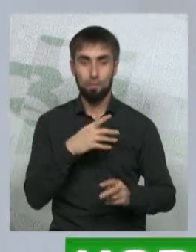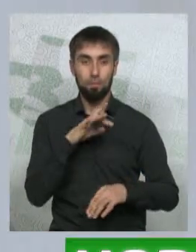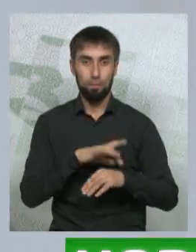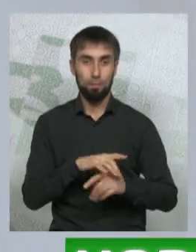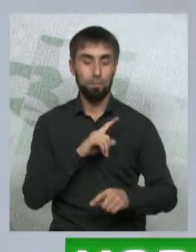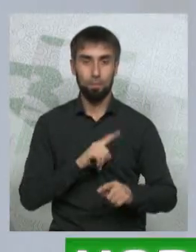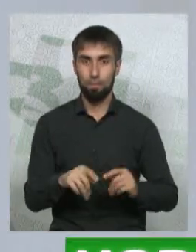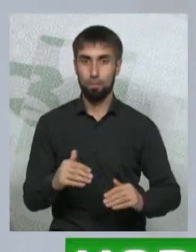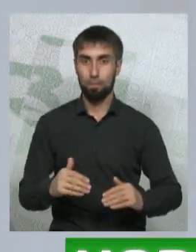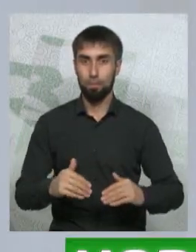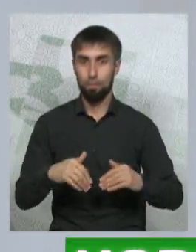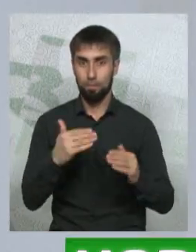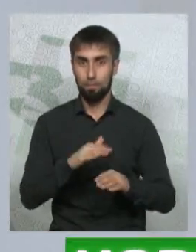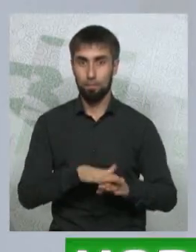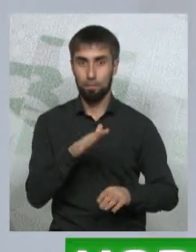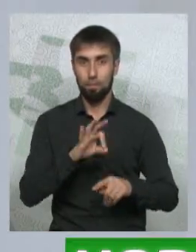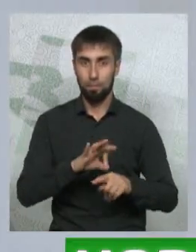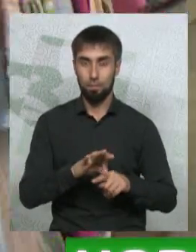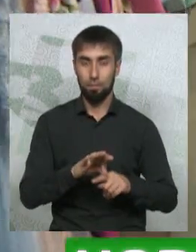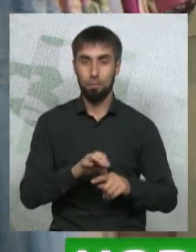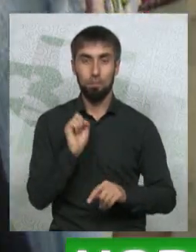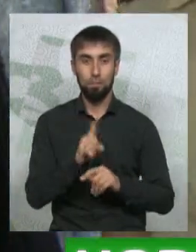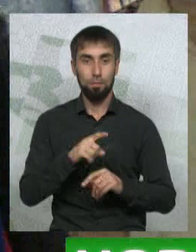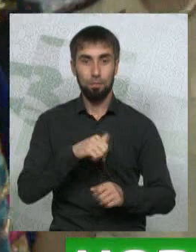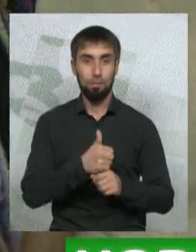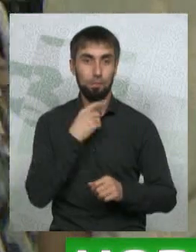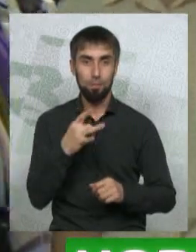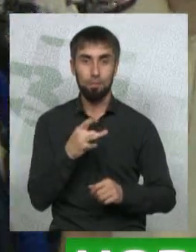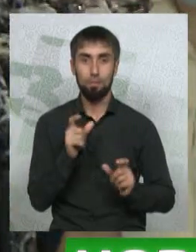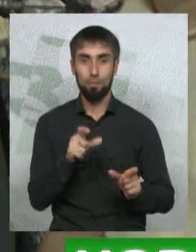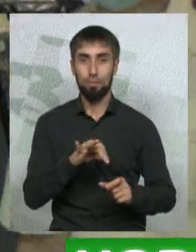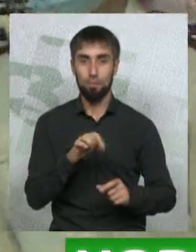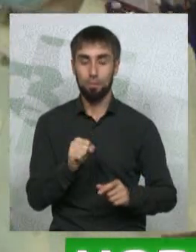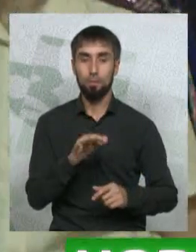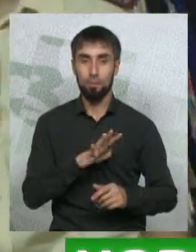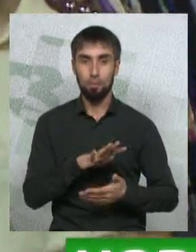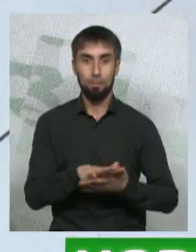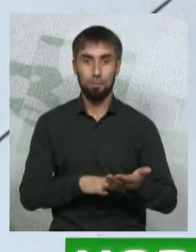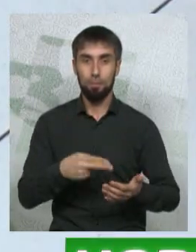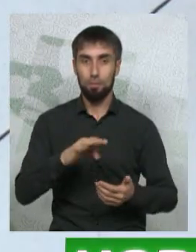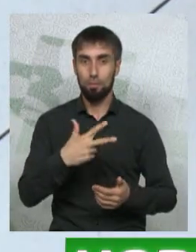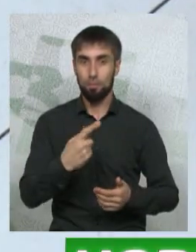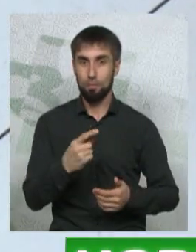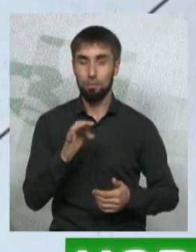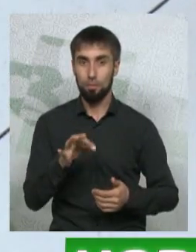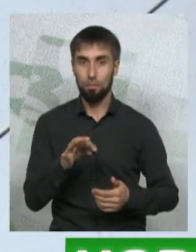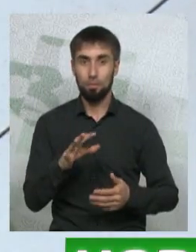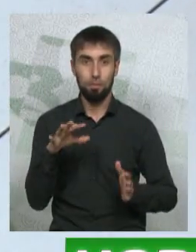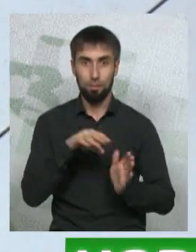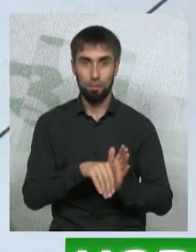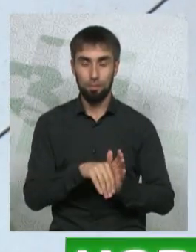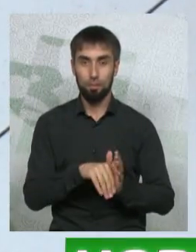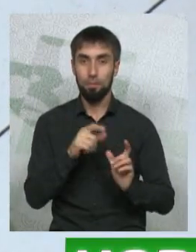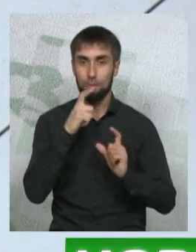фиксируют резкий рост заболеваемости в регионе. Указом главы республики ограничительные меры были продлены до 31 октября